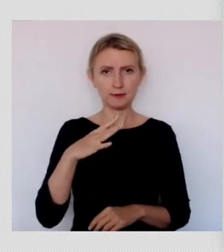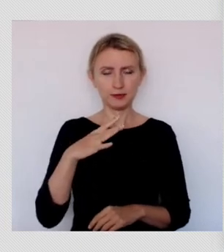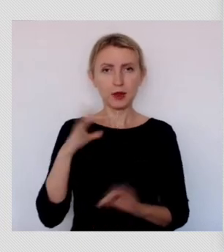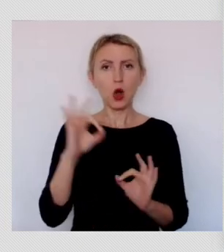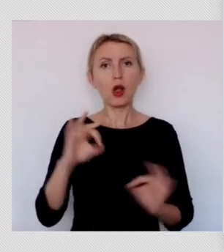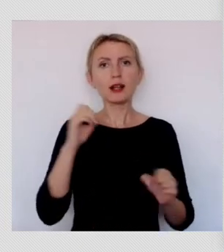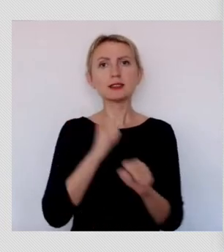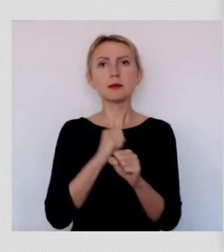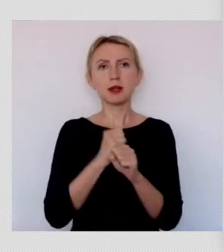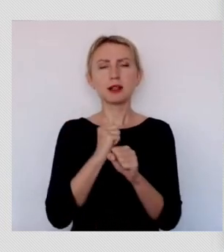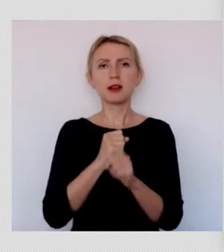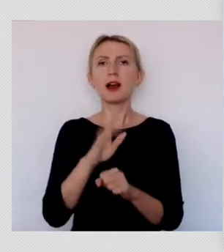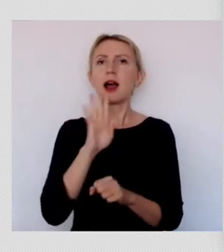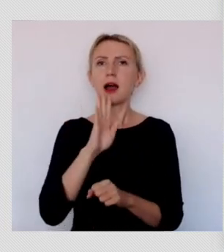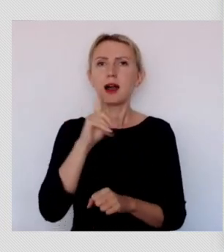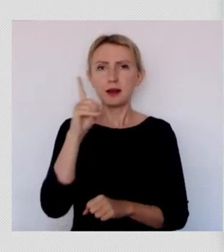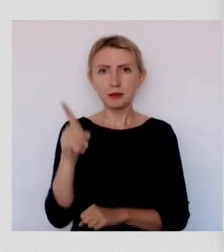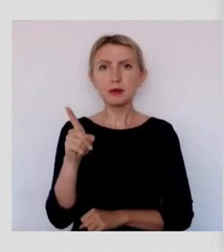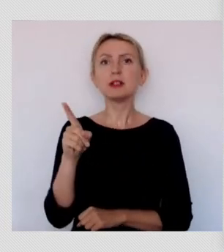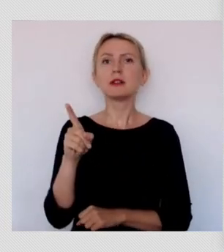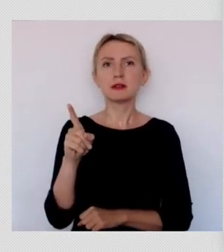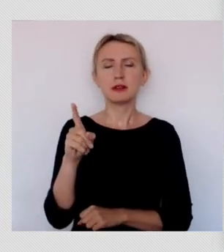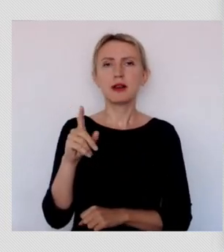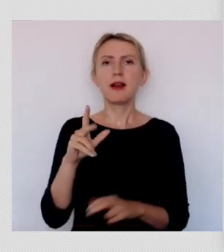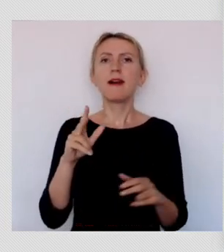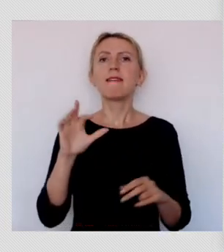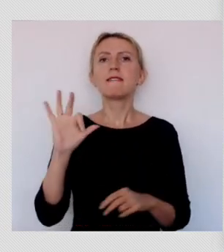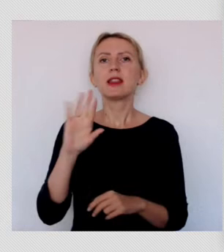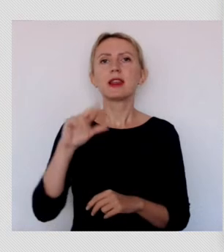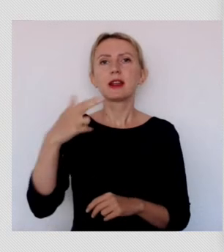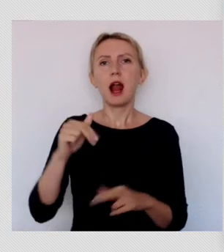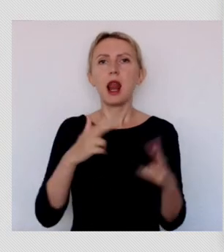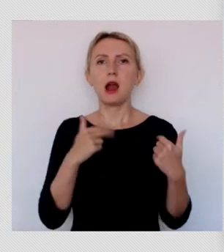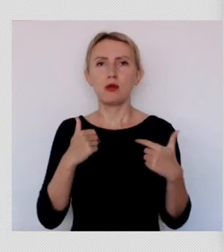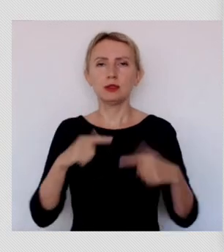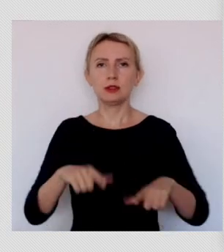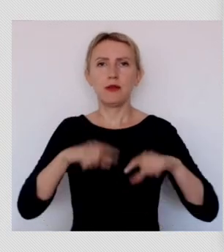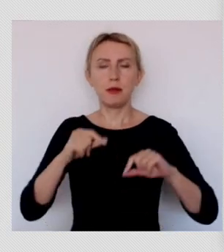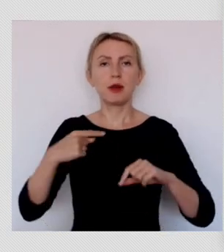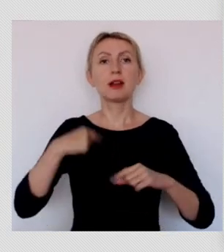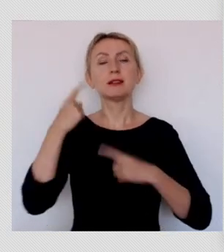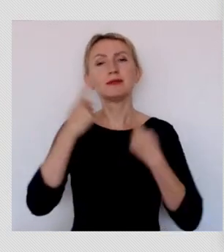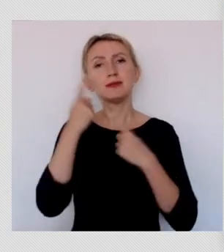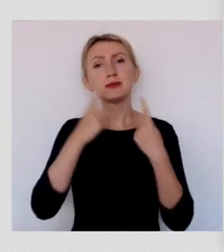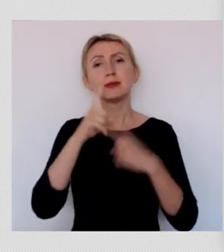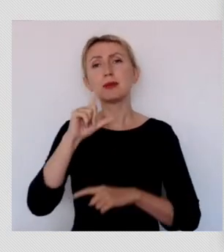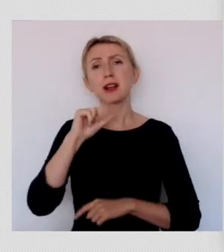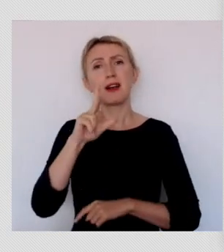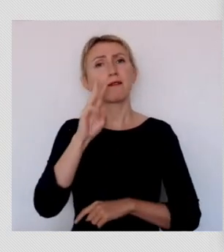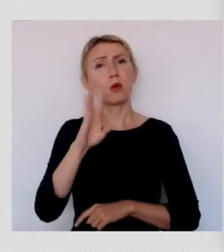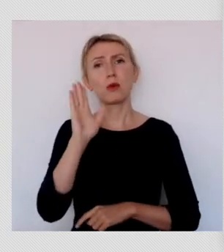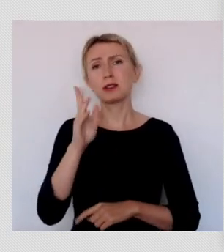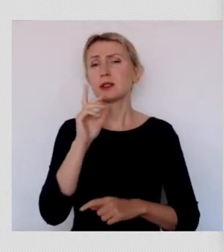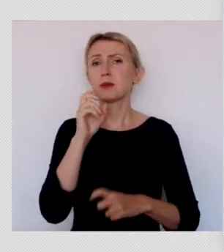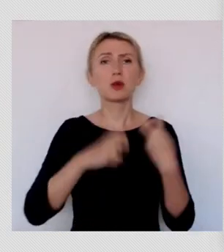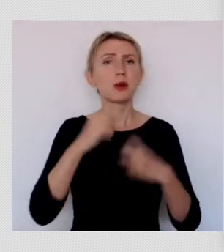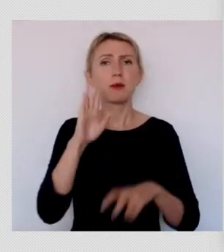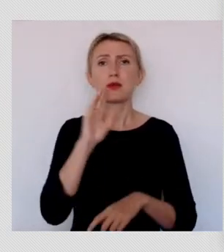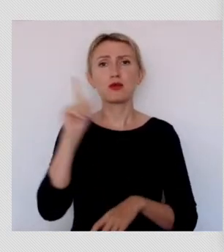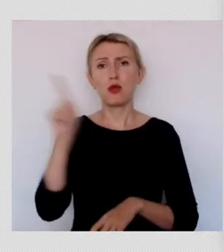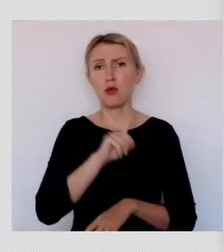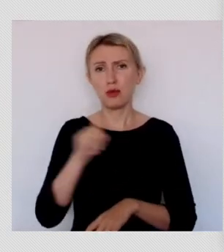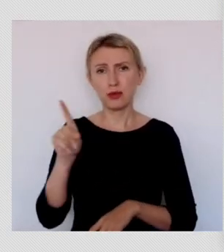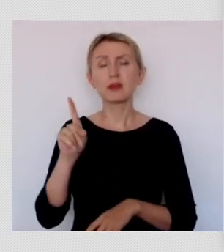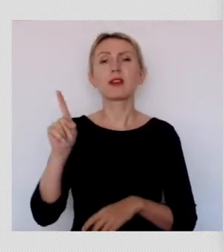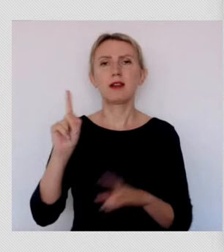pracować w Stanach Zjednoczonych z Federalną Komisją Wyborczą. Myślę, że będzie nasza PKW miała dużo problemów podobnych do tych, jakie ma Federalna